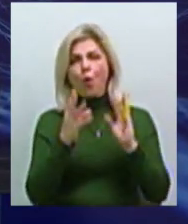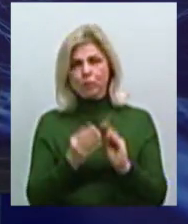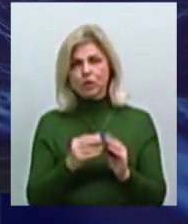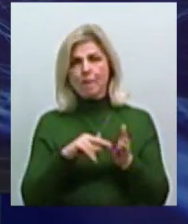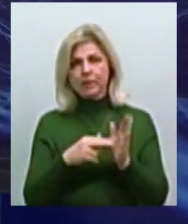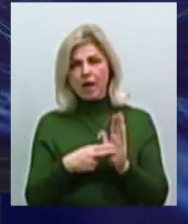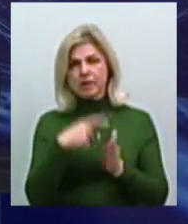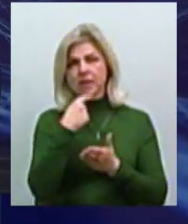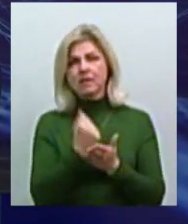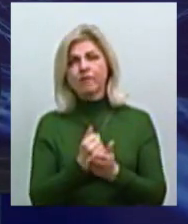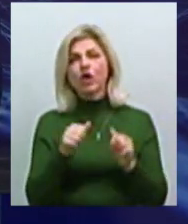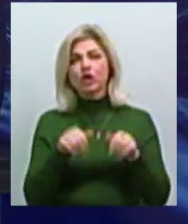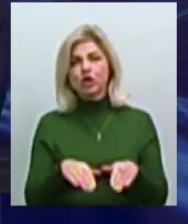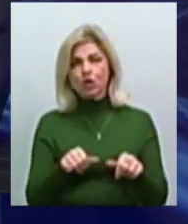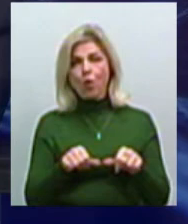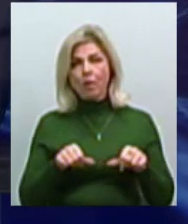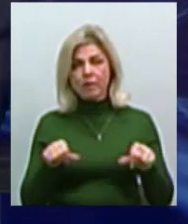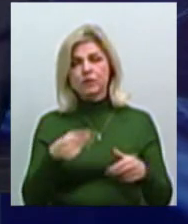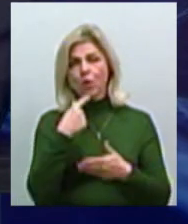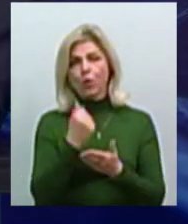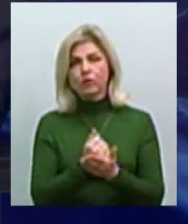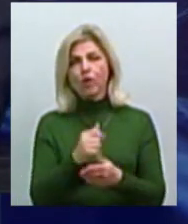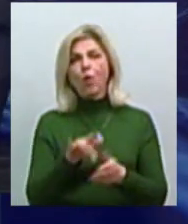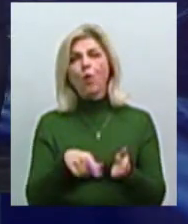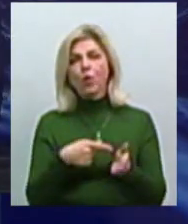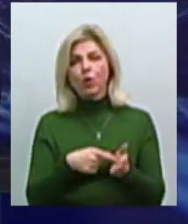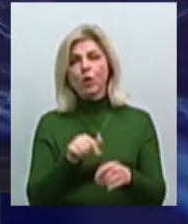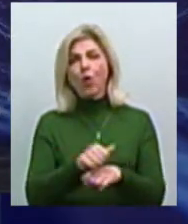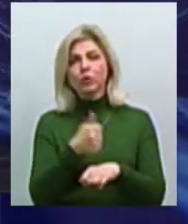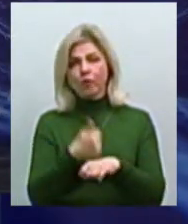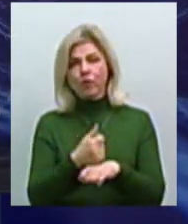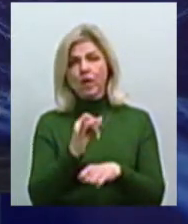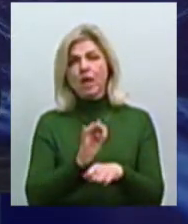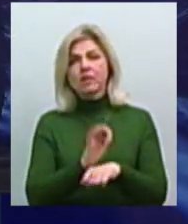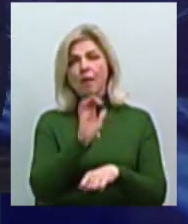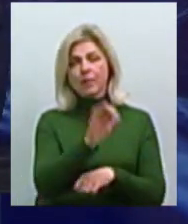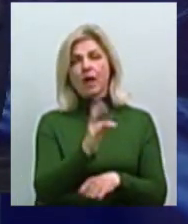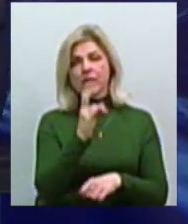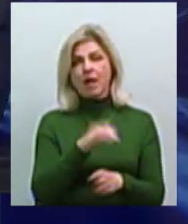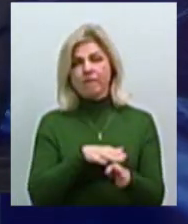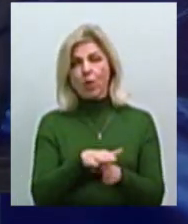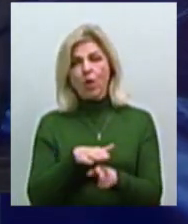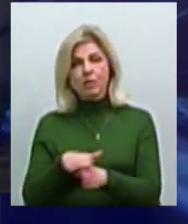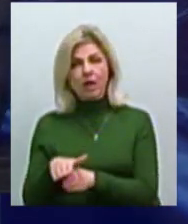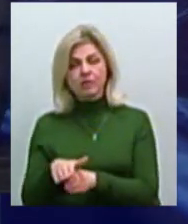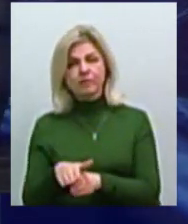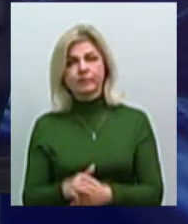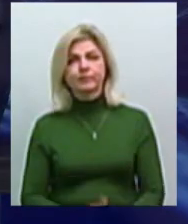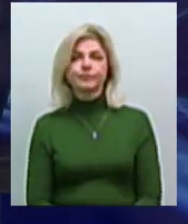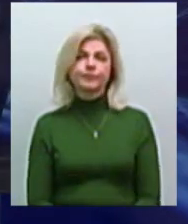затверджений рішенням комісії, утверджений городським головою і вже направлений до виконання